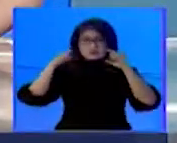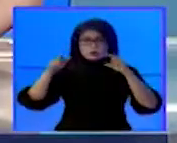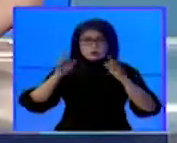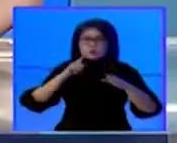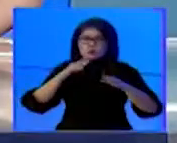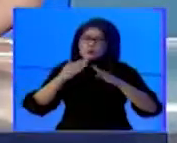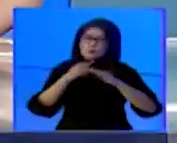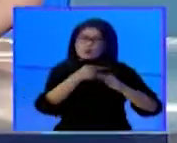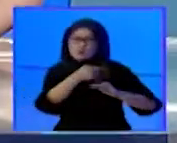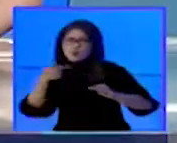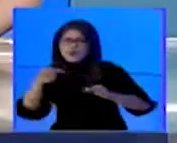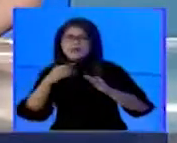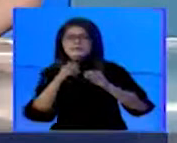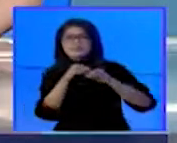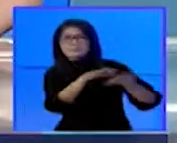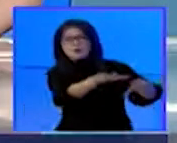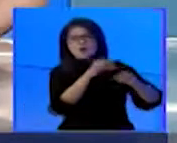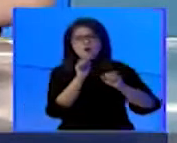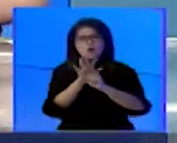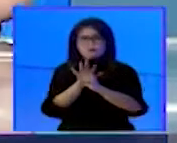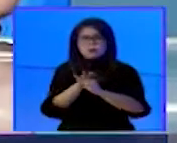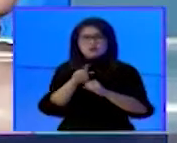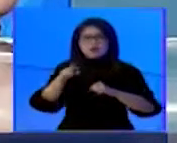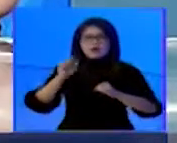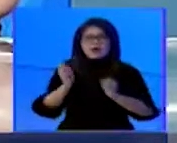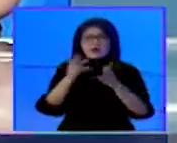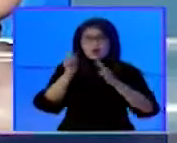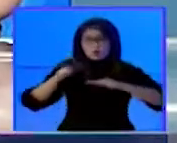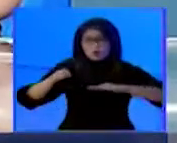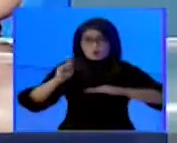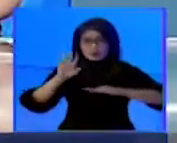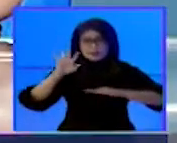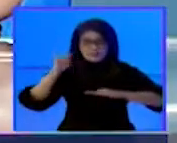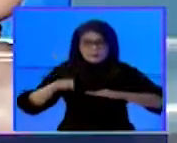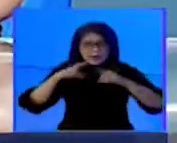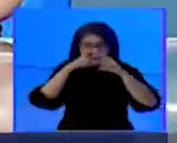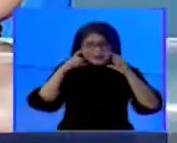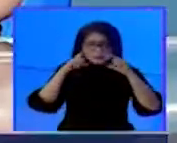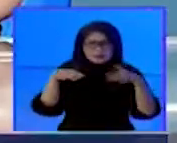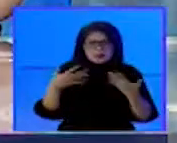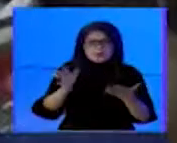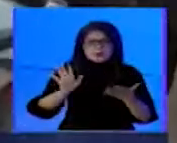virus corona, petugas menjatuhkan sanksi bagi warga yang memakai masker namun tidak mengenakannya dengan benar.